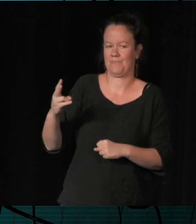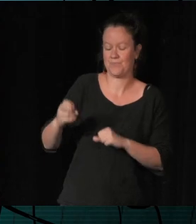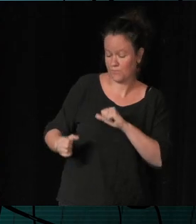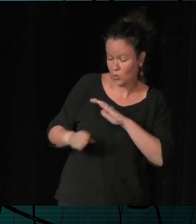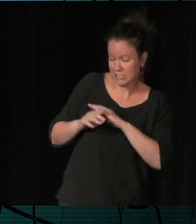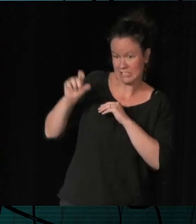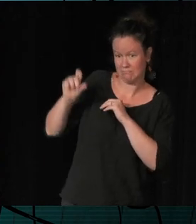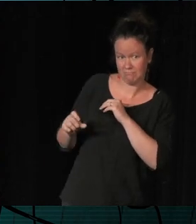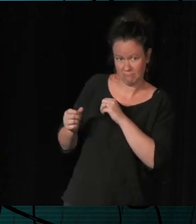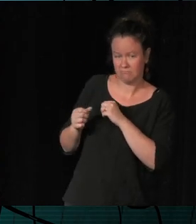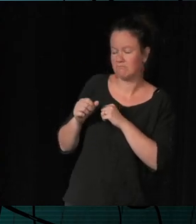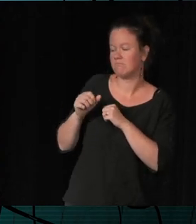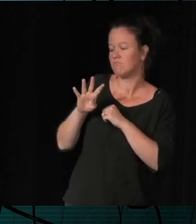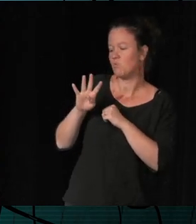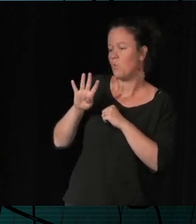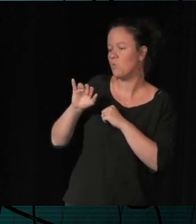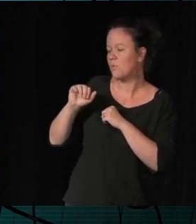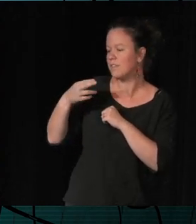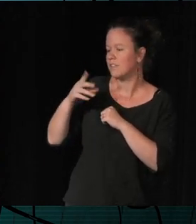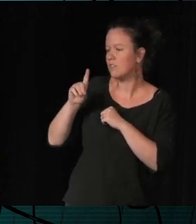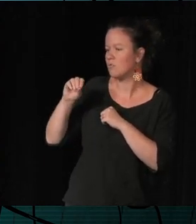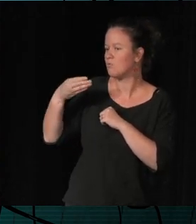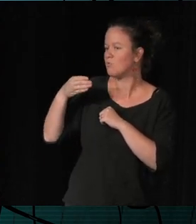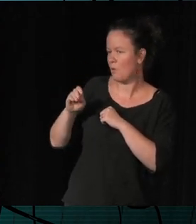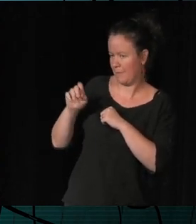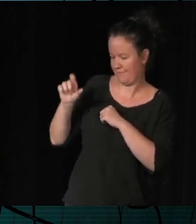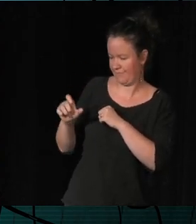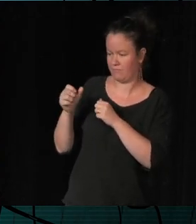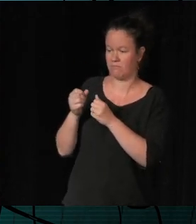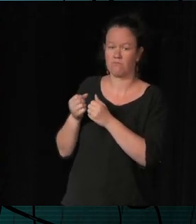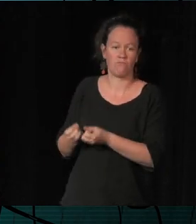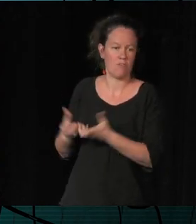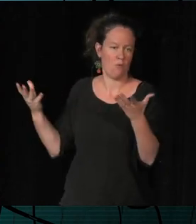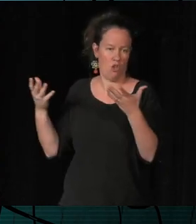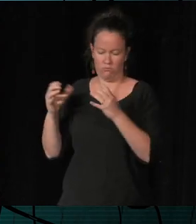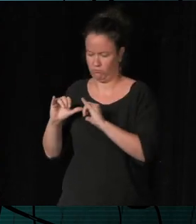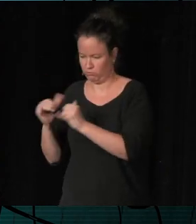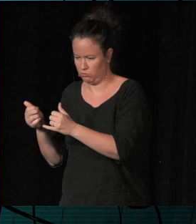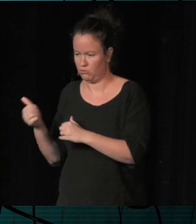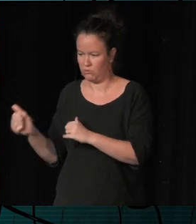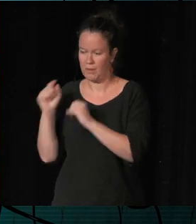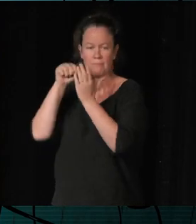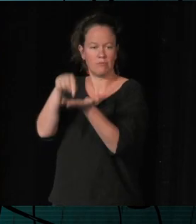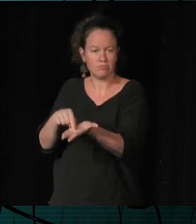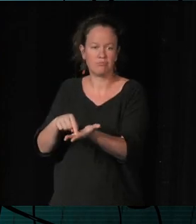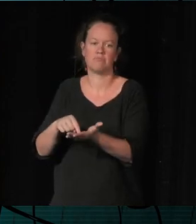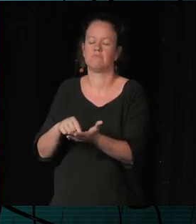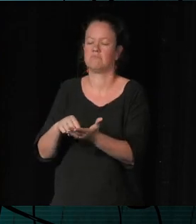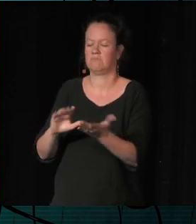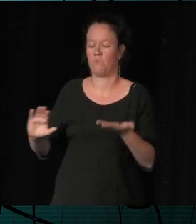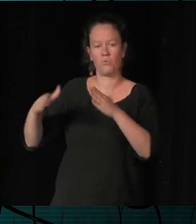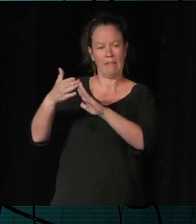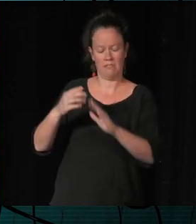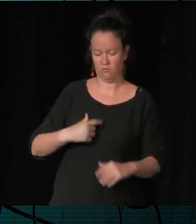Mundone, c'est juste Michel Ziegler, qui est le développeur du jeu, qui se promène dans ses Alpes suisses natales durant son enfance et qui, en fait, est dans un